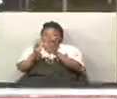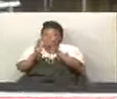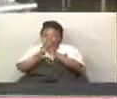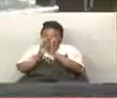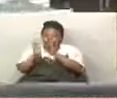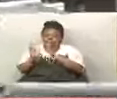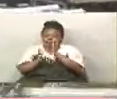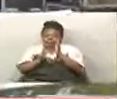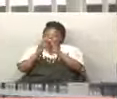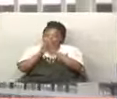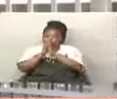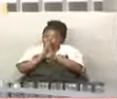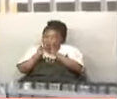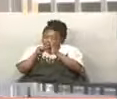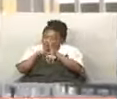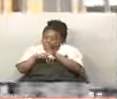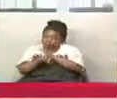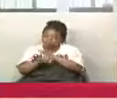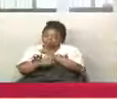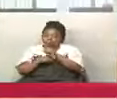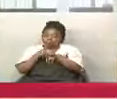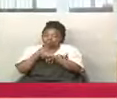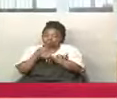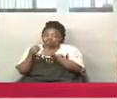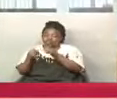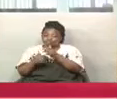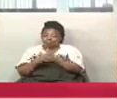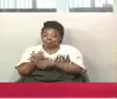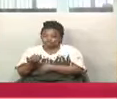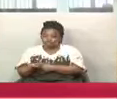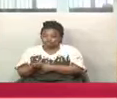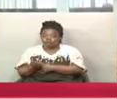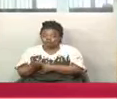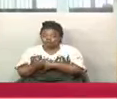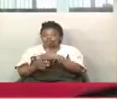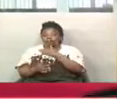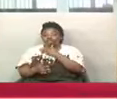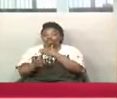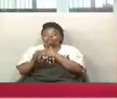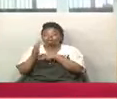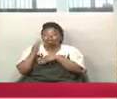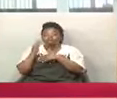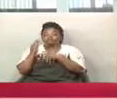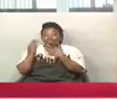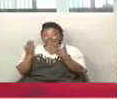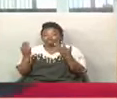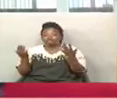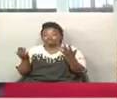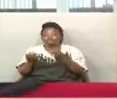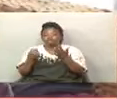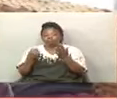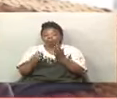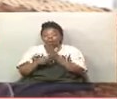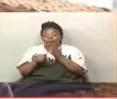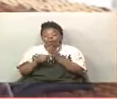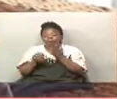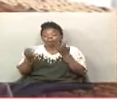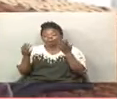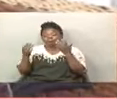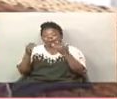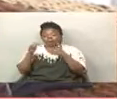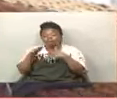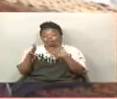ku kisaawe kya World Camp era omwaka omujja. Katonda atuleze otubaana awali obuzibu yatubedde mu mikono gye.